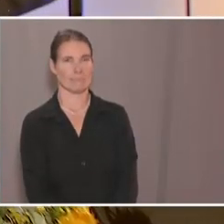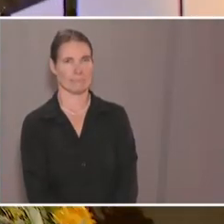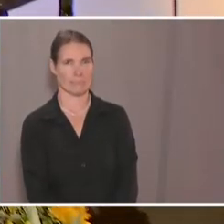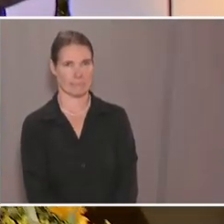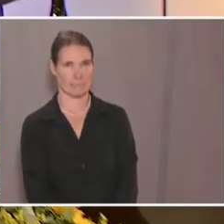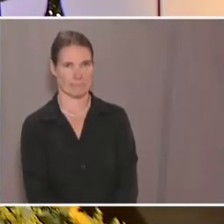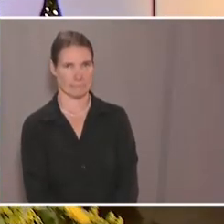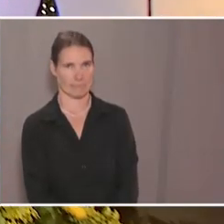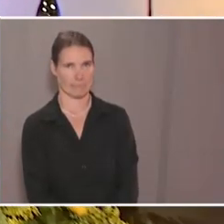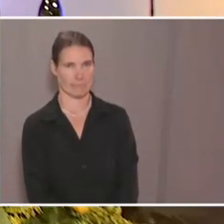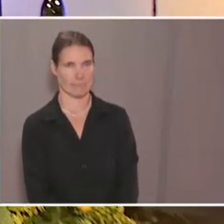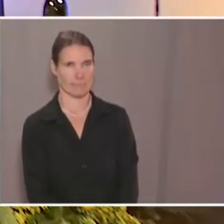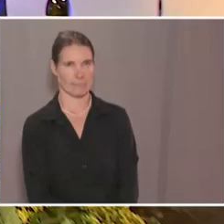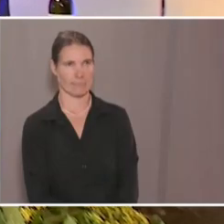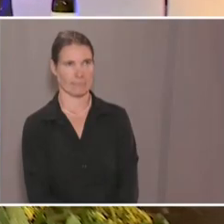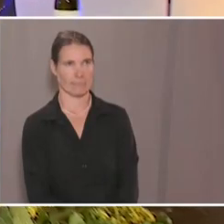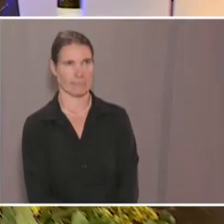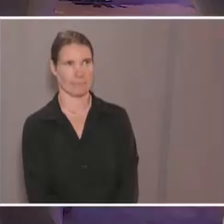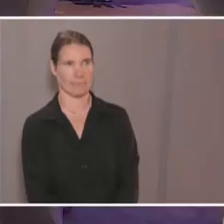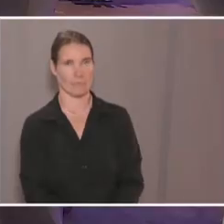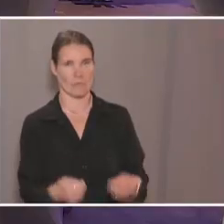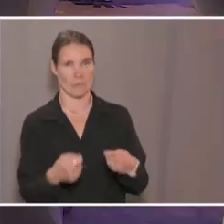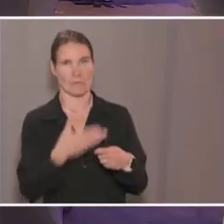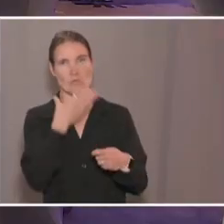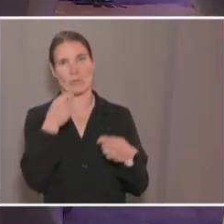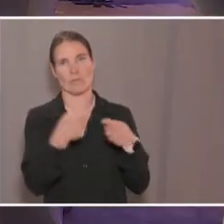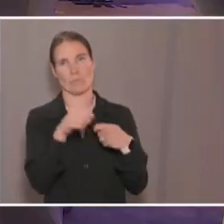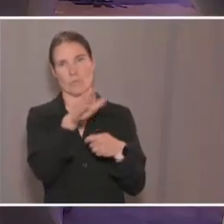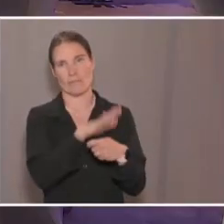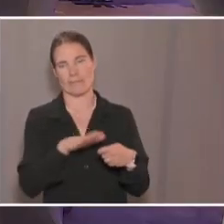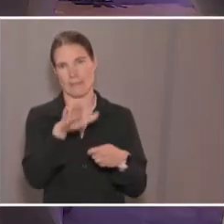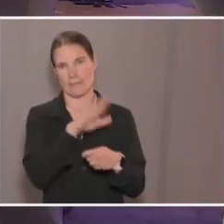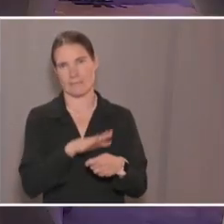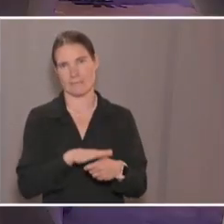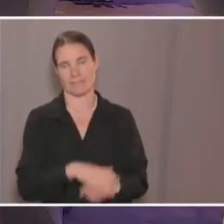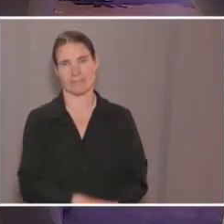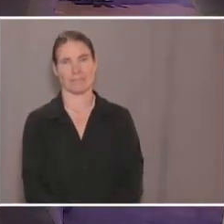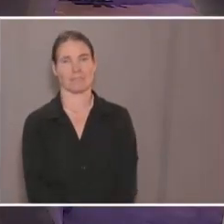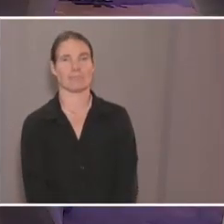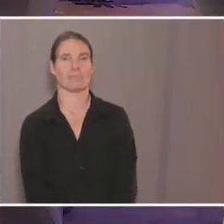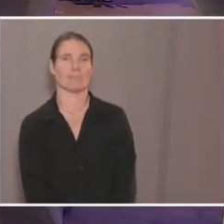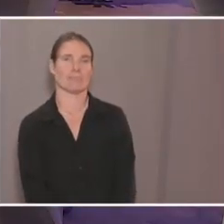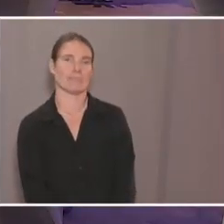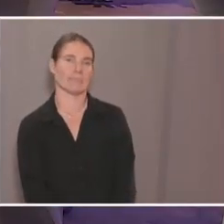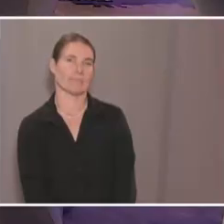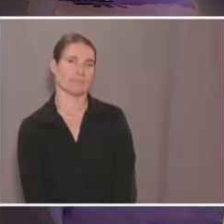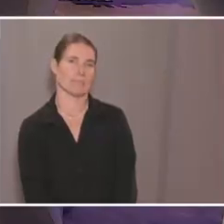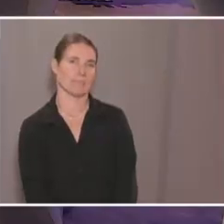in einer bunten Stadt, in einem bunten Bundesland. Darauf erheben wir das Glas. So.